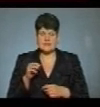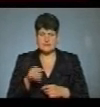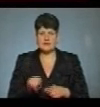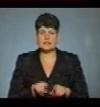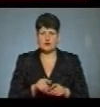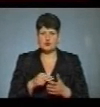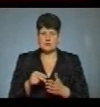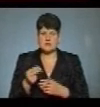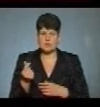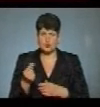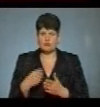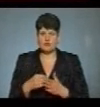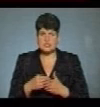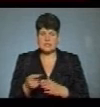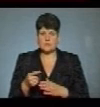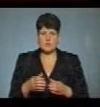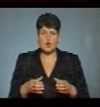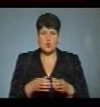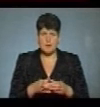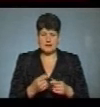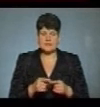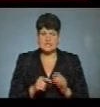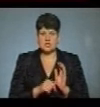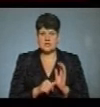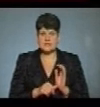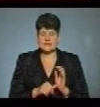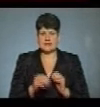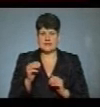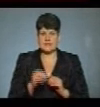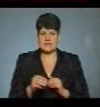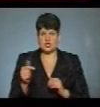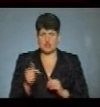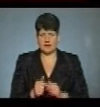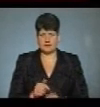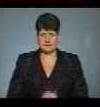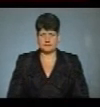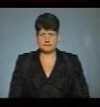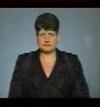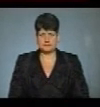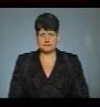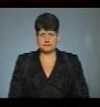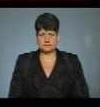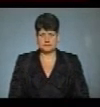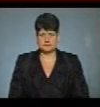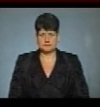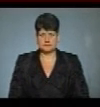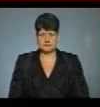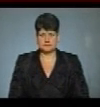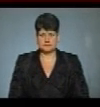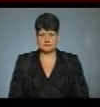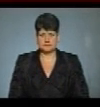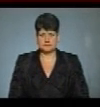закупили за кошти з бюджету Тернопільської громади. Це 60 тисяч гривень, розповів Василь Данчак.